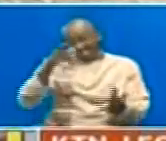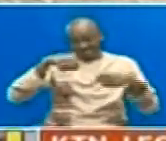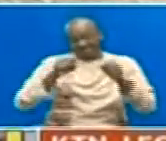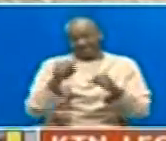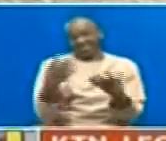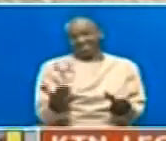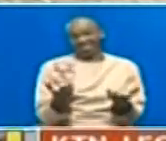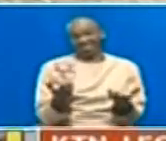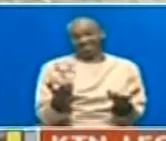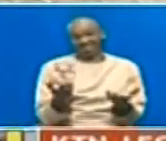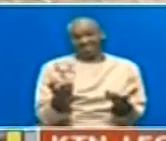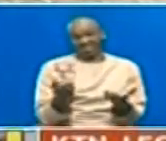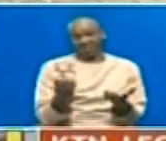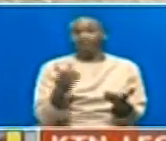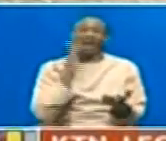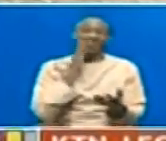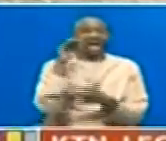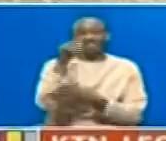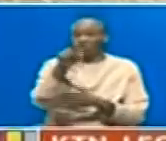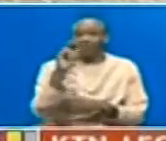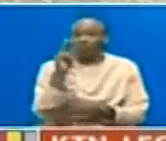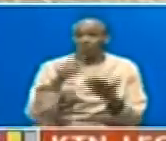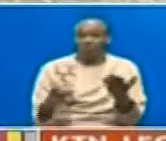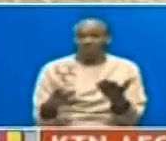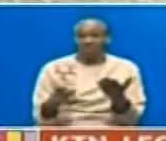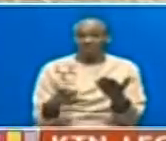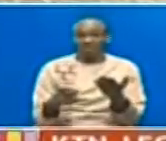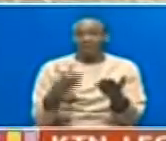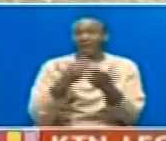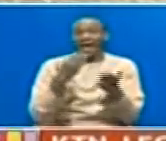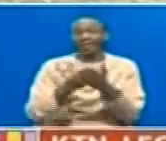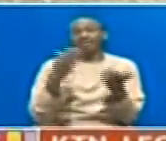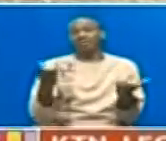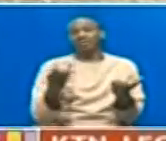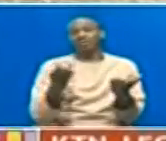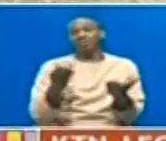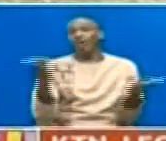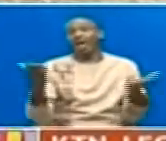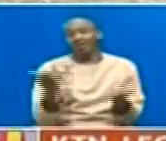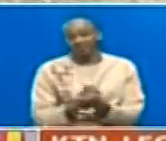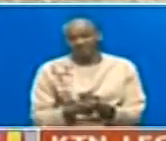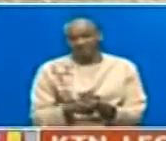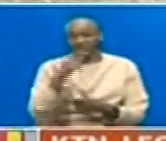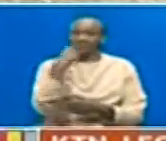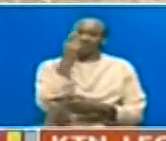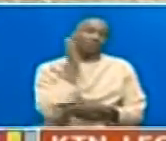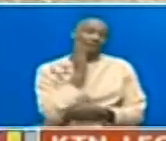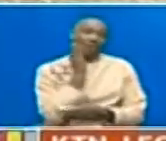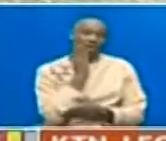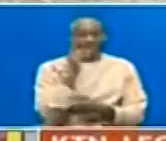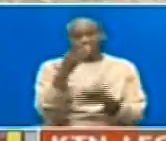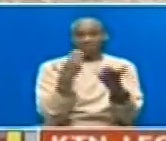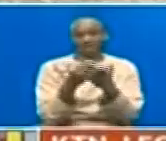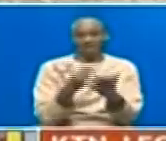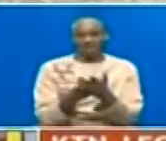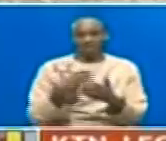pikipiki akaulizwa na mamake, hiyo pesa unapeleka wapi? Akamwambia mamake hiyo